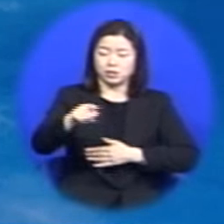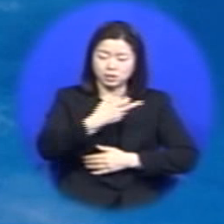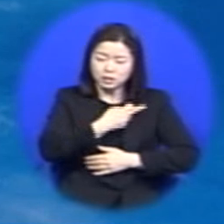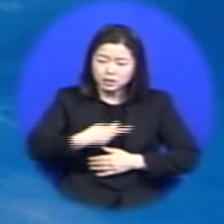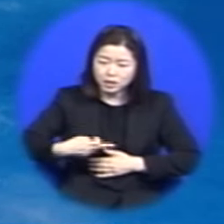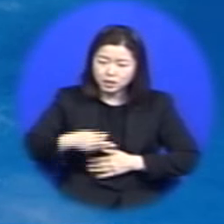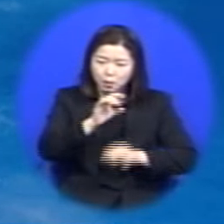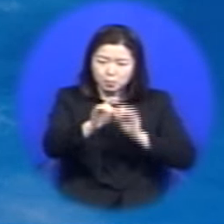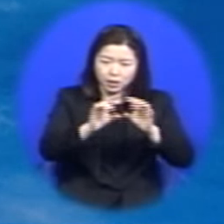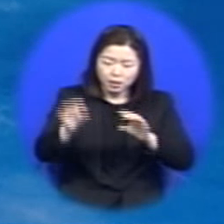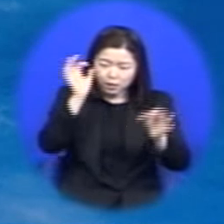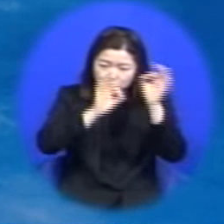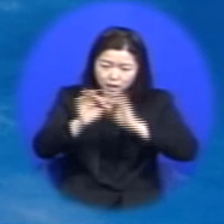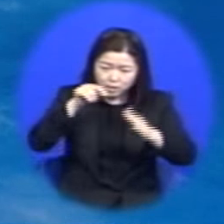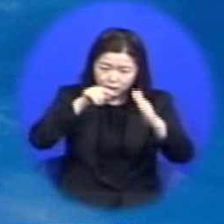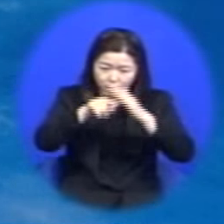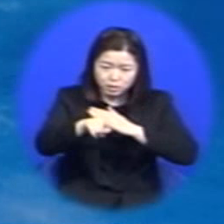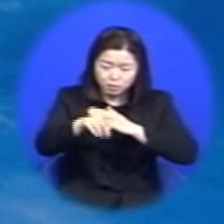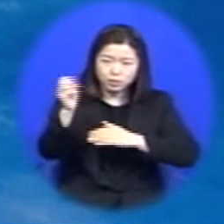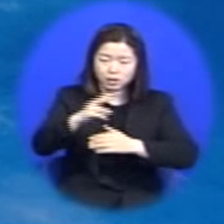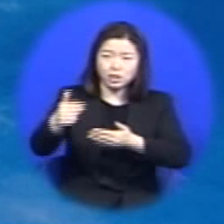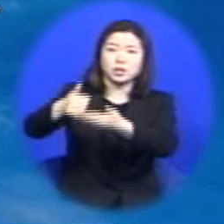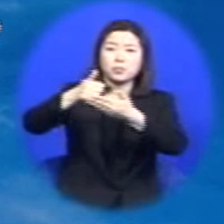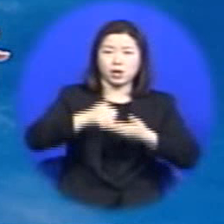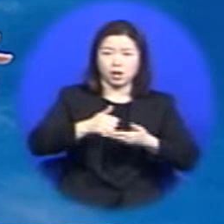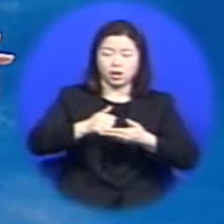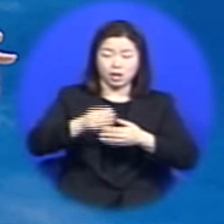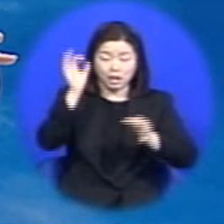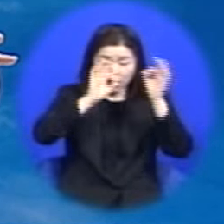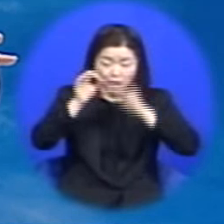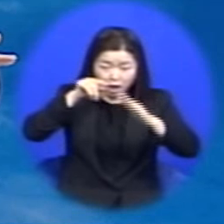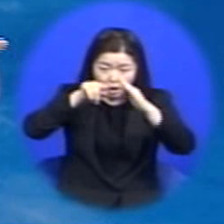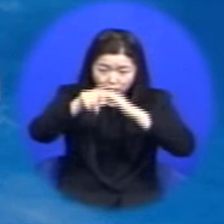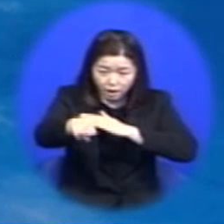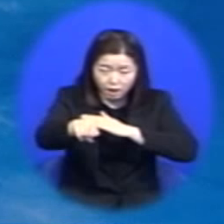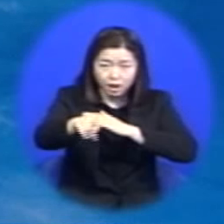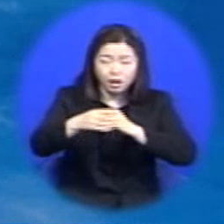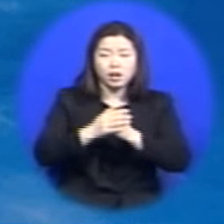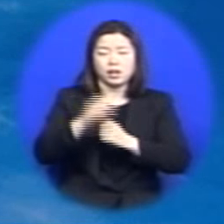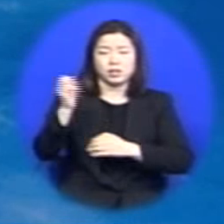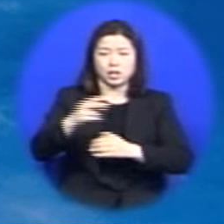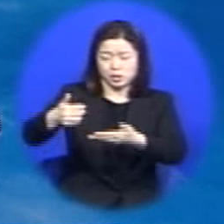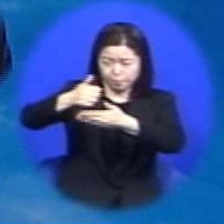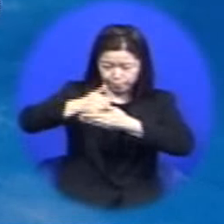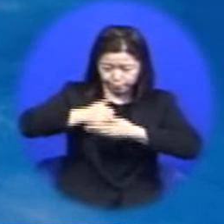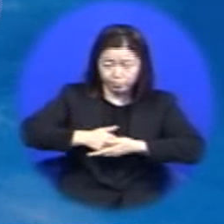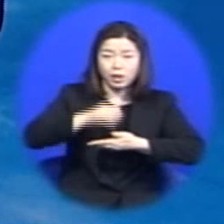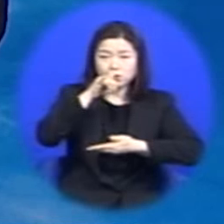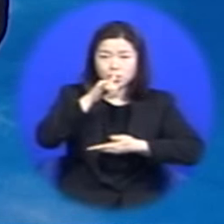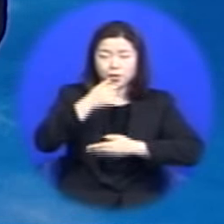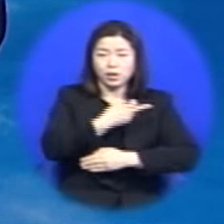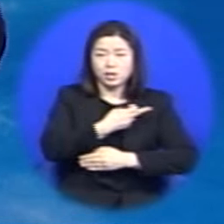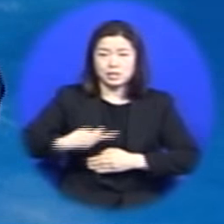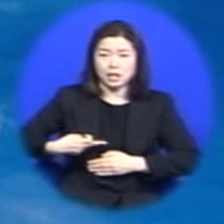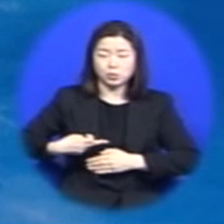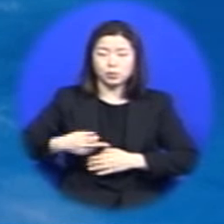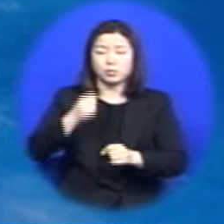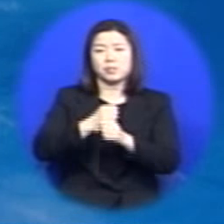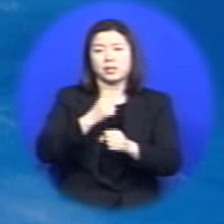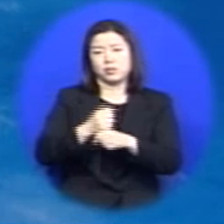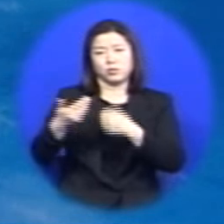받아주셨어요. 돌아온 것도 아니고 찾아가셔서 다시 다 받아주셔서 사도를 세워주셨어요.